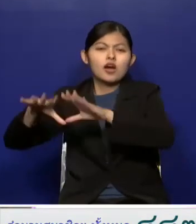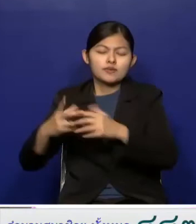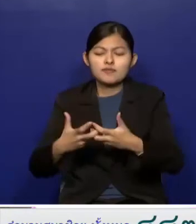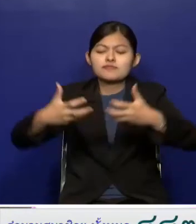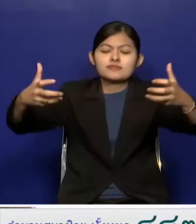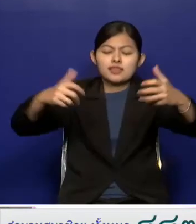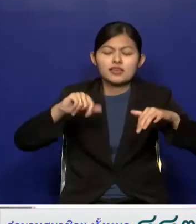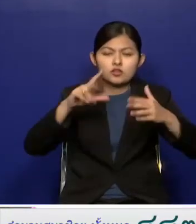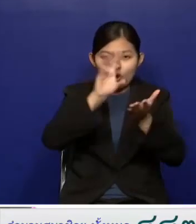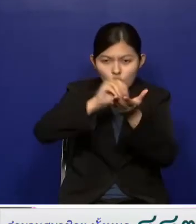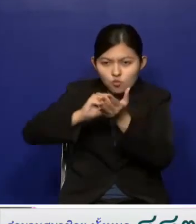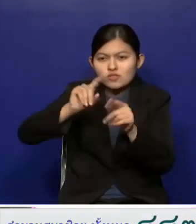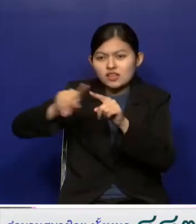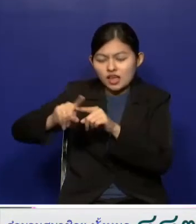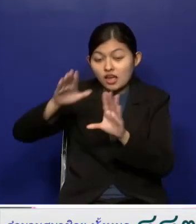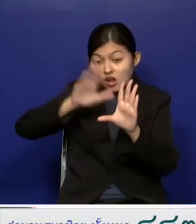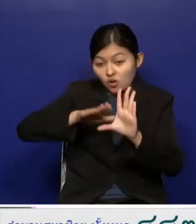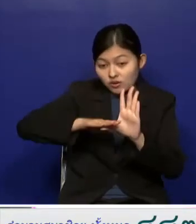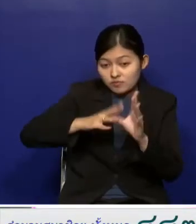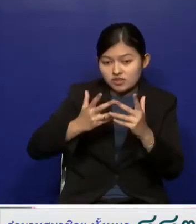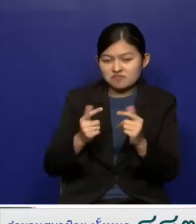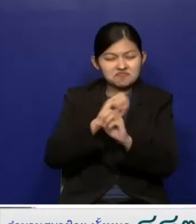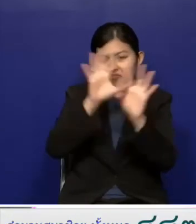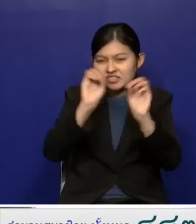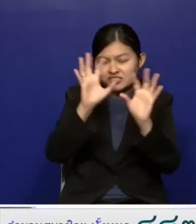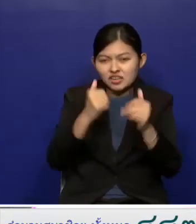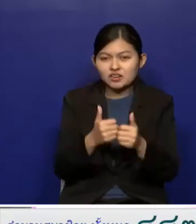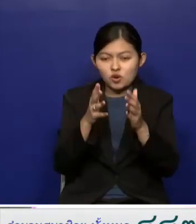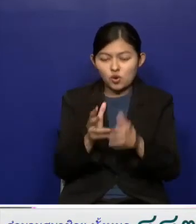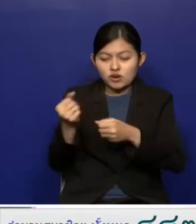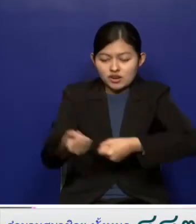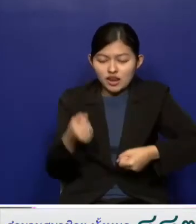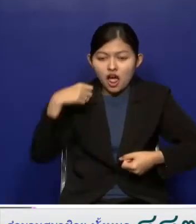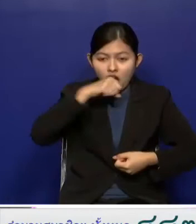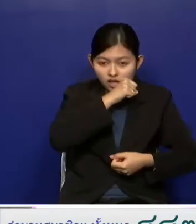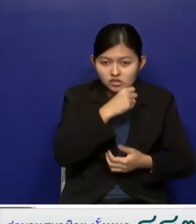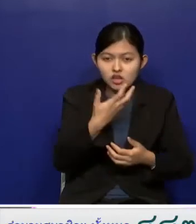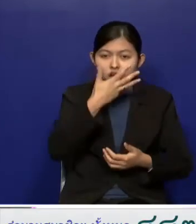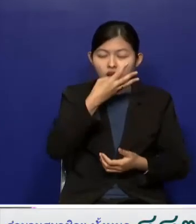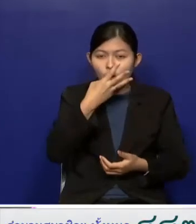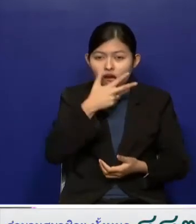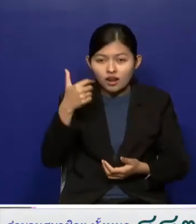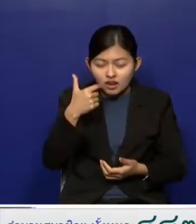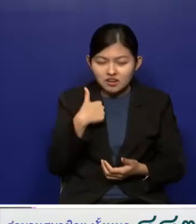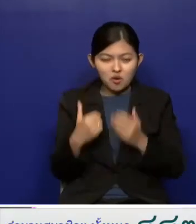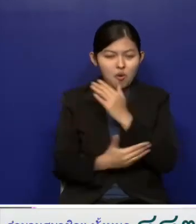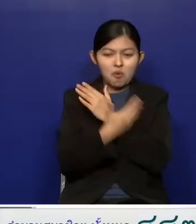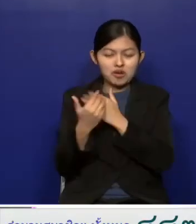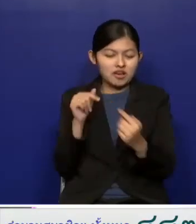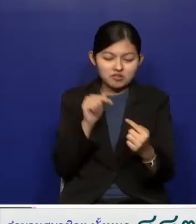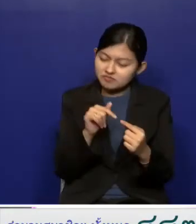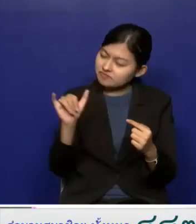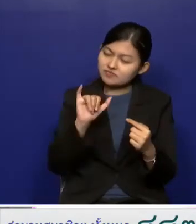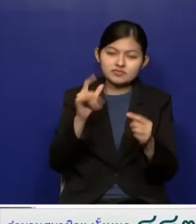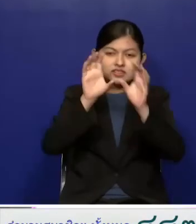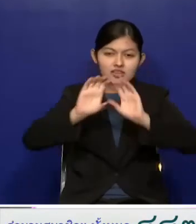ให้การลงทะเบียนไม่ชัดเจนพี่น้องเกษตรกรชาวไร่อ้อยจำนวนไม่น้อยที่ไม่มีโอกาสได้รับการสนับสนุนจากรัฐบาล